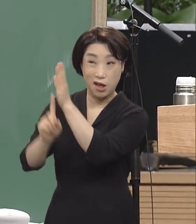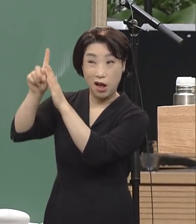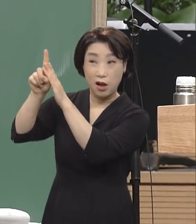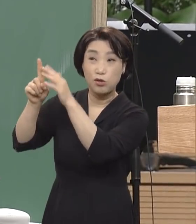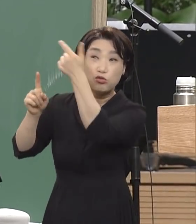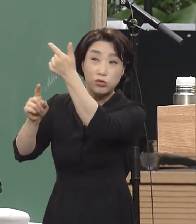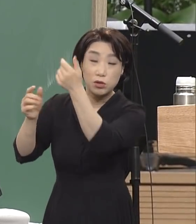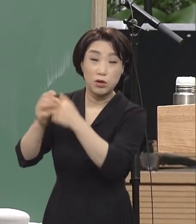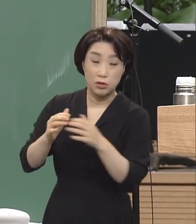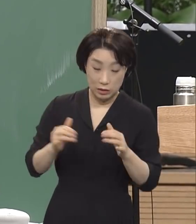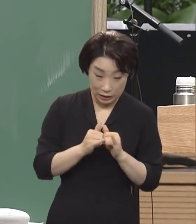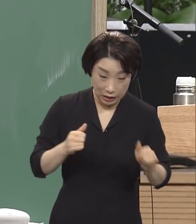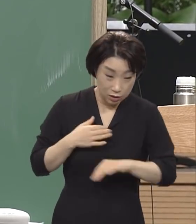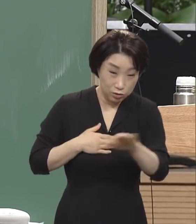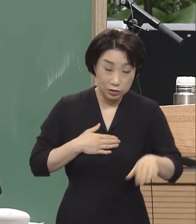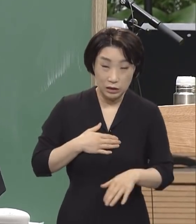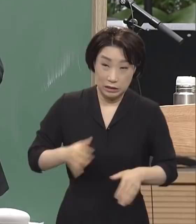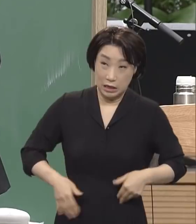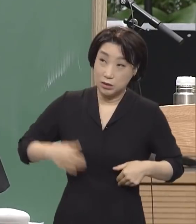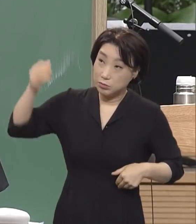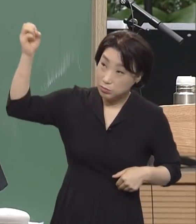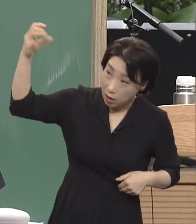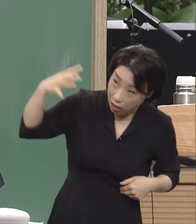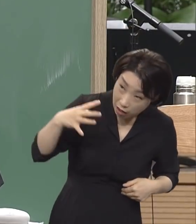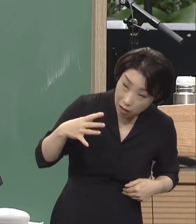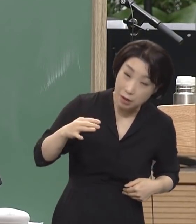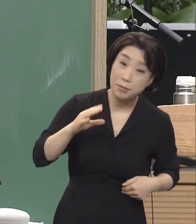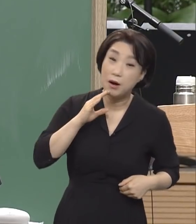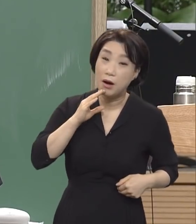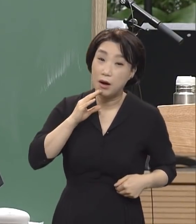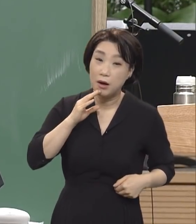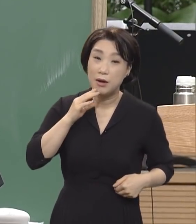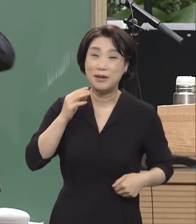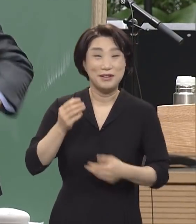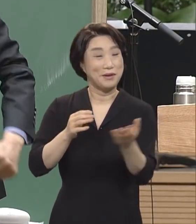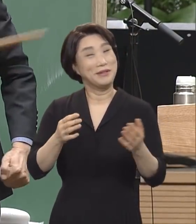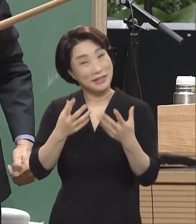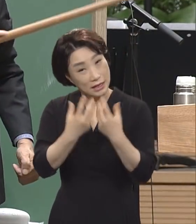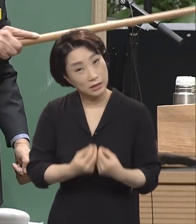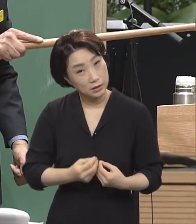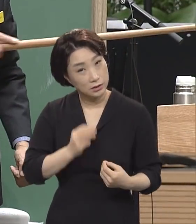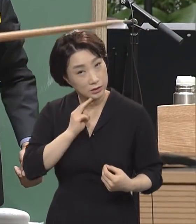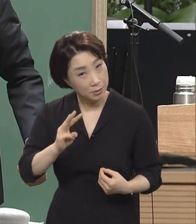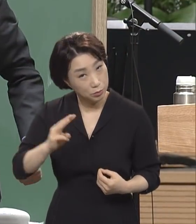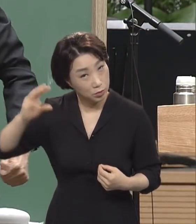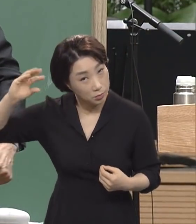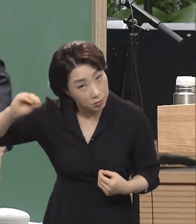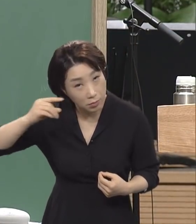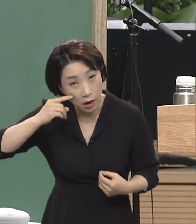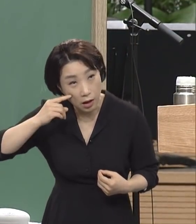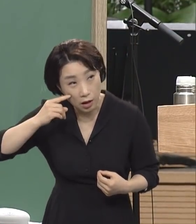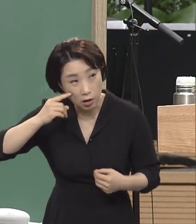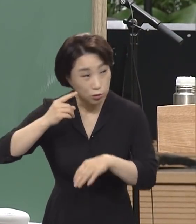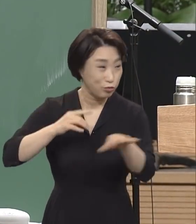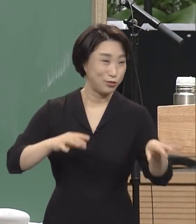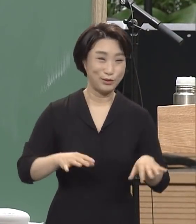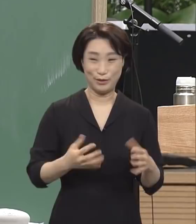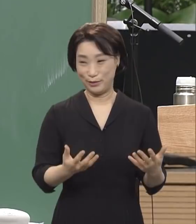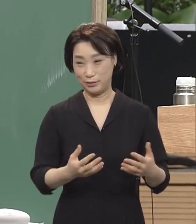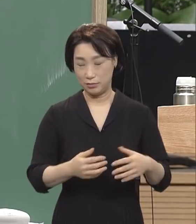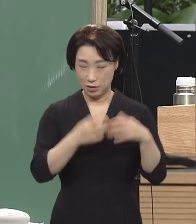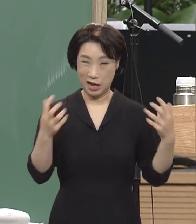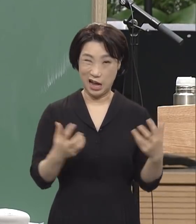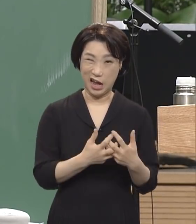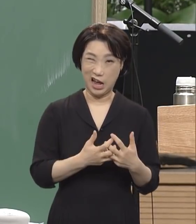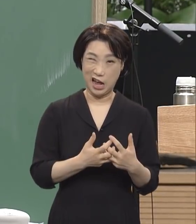우리에게 쏟아붓는 에너지가 만약에 3번만 쏟아붓으면 싹 다 앉아서 얼음과자가